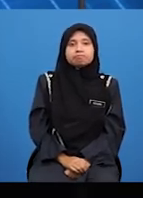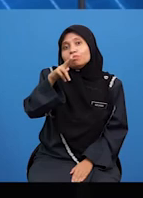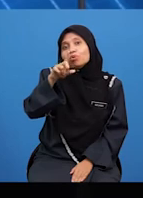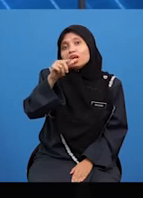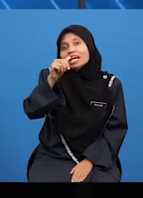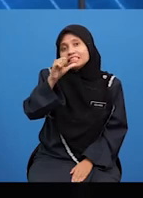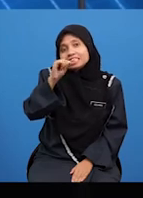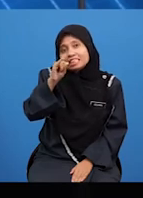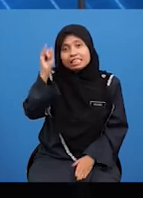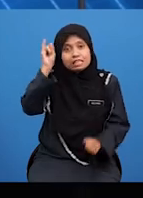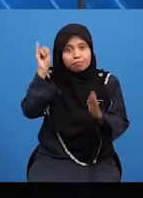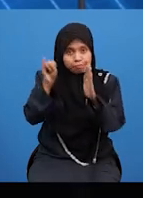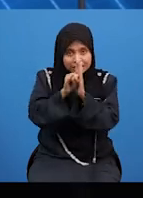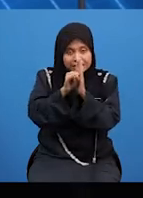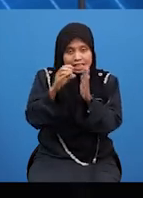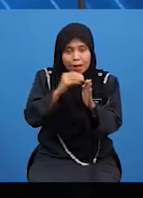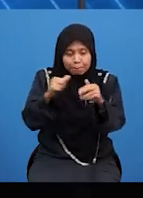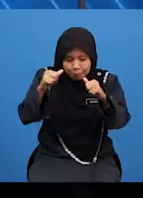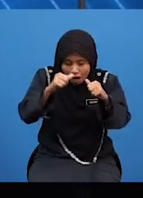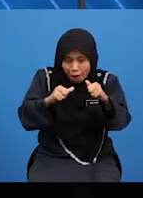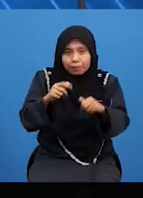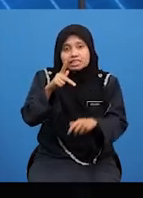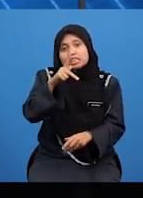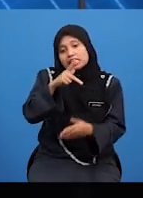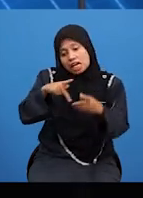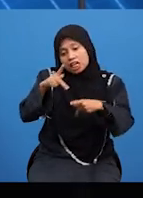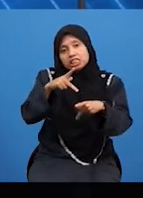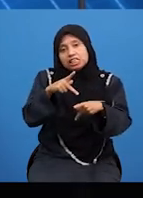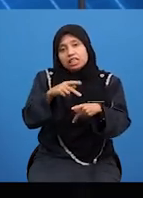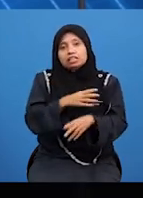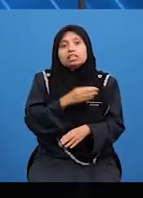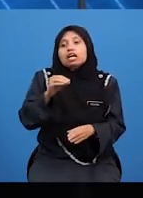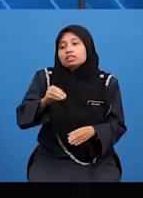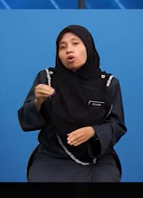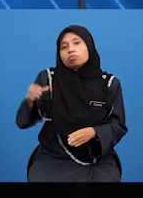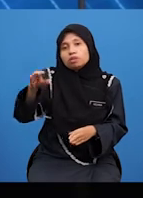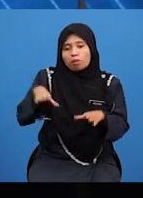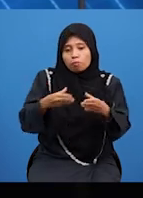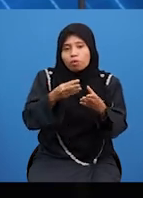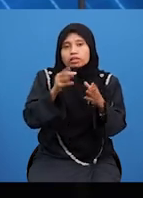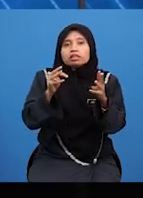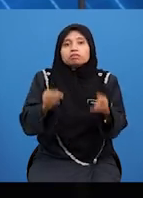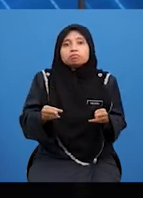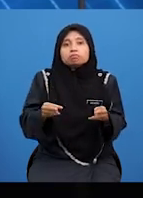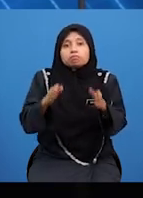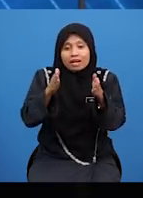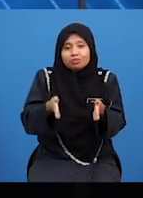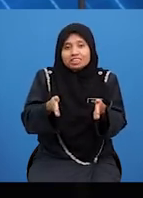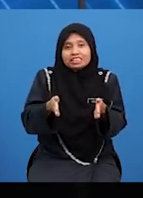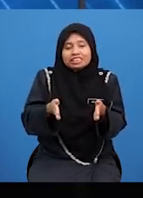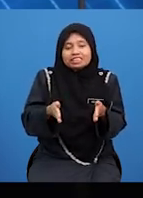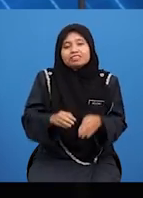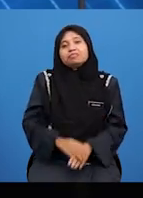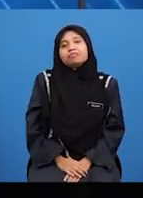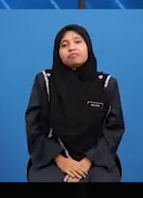dilihat, malah pengamatan kajian pada objek sejadi dan juga objek buatan manusia juga perlu diberi